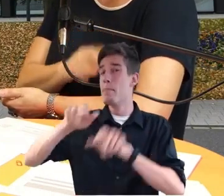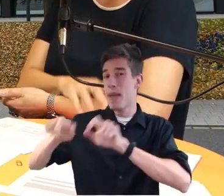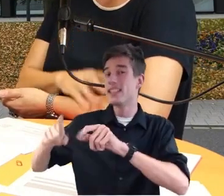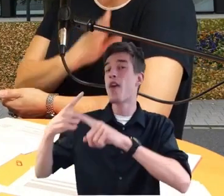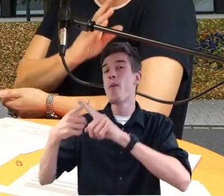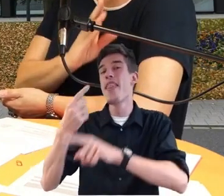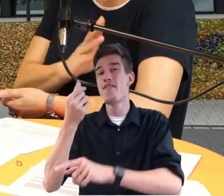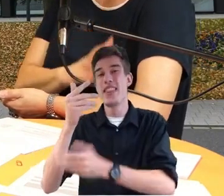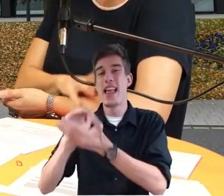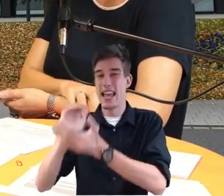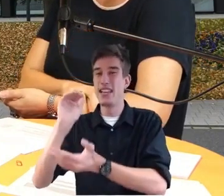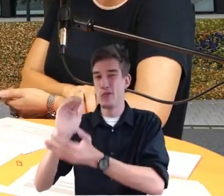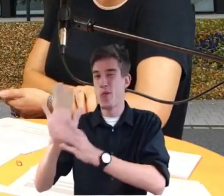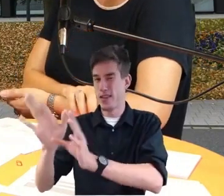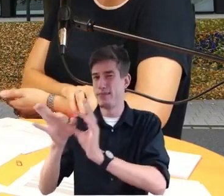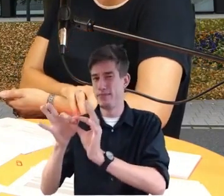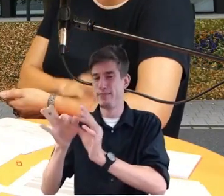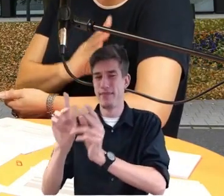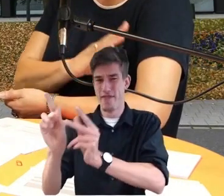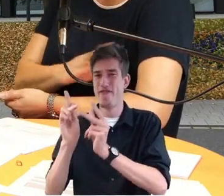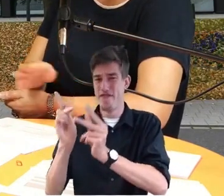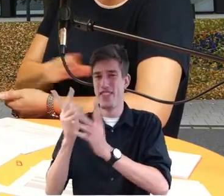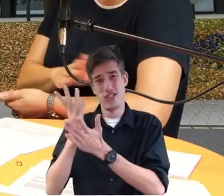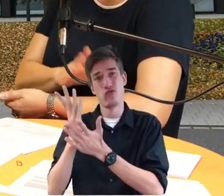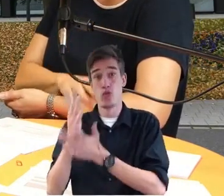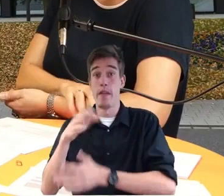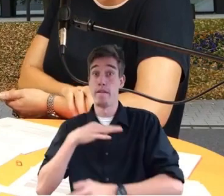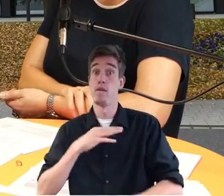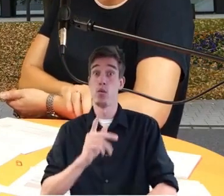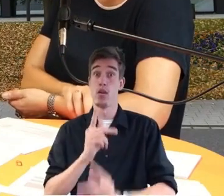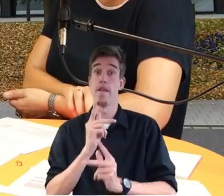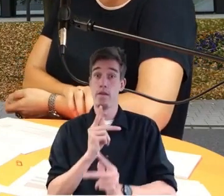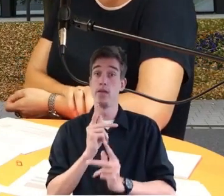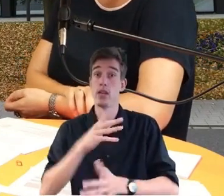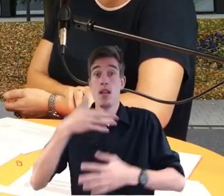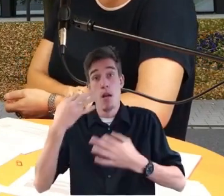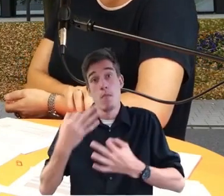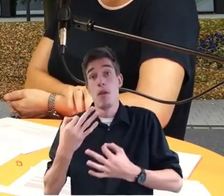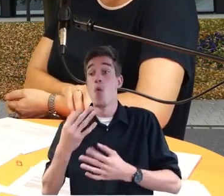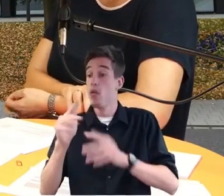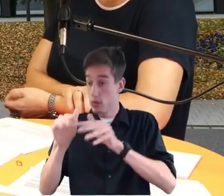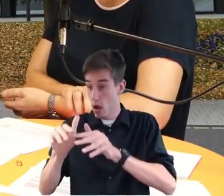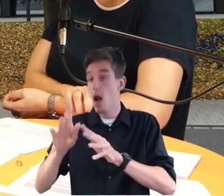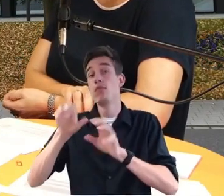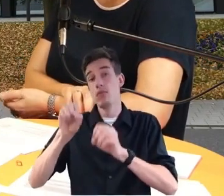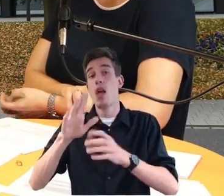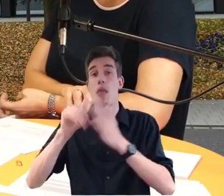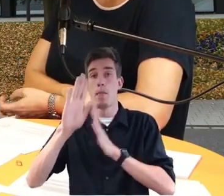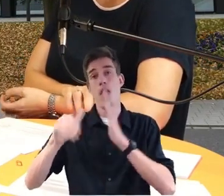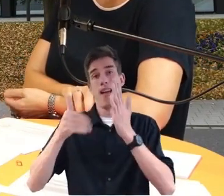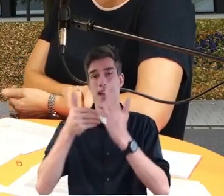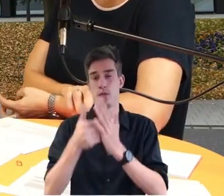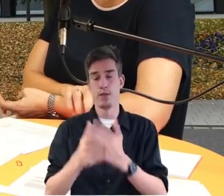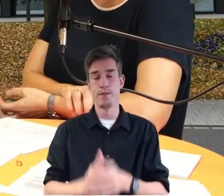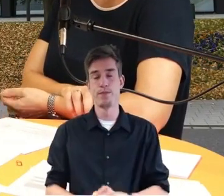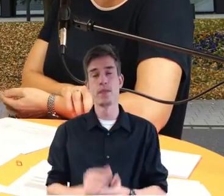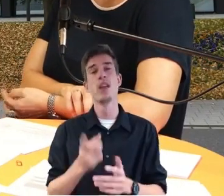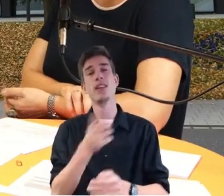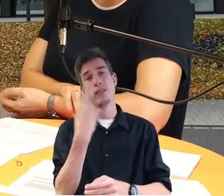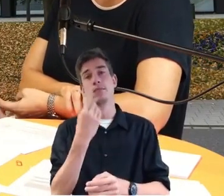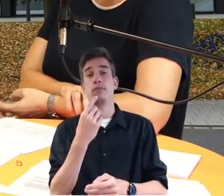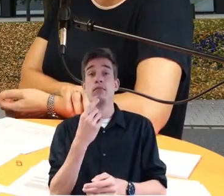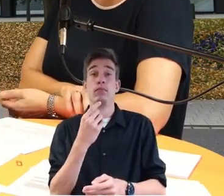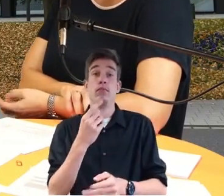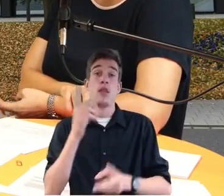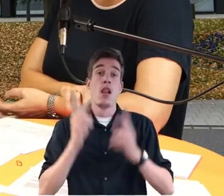ressourcen das ist auch begleitet und auch die ganze zeit genau und ein wesentlicher limitierender faktor sind auch